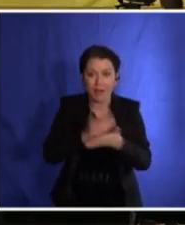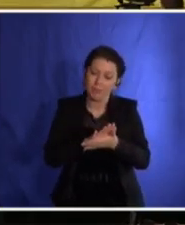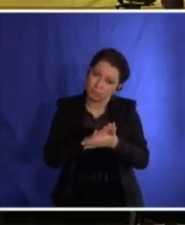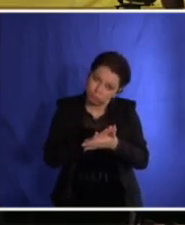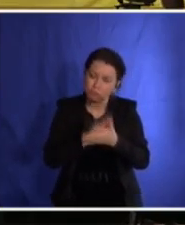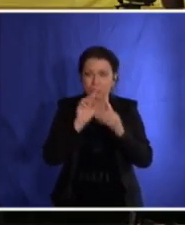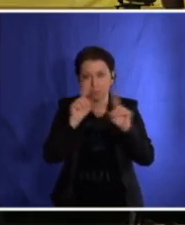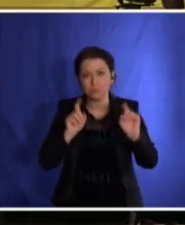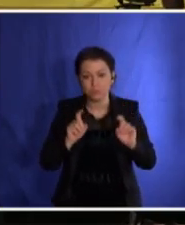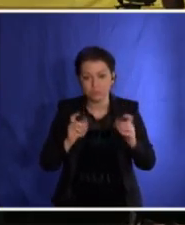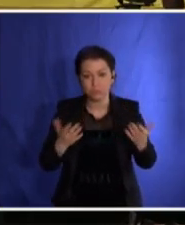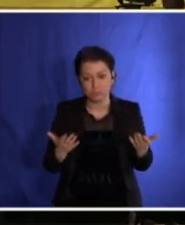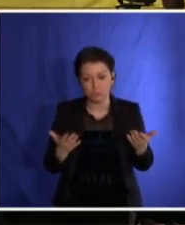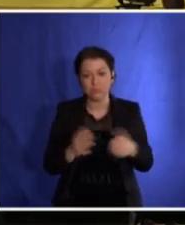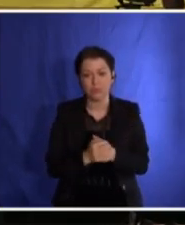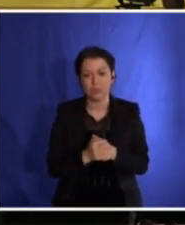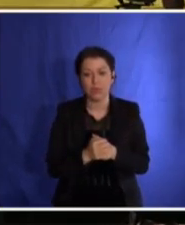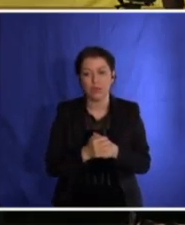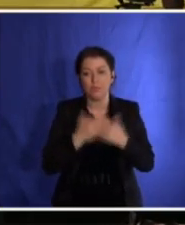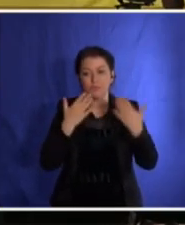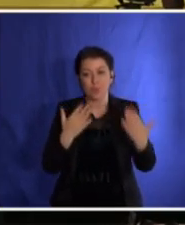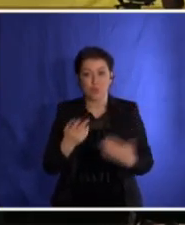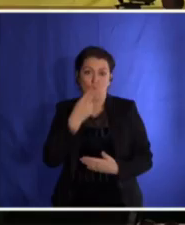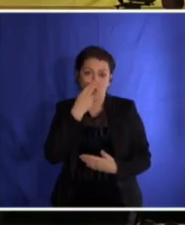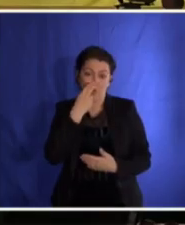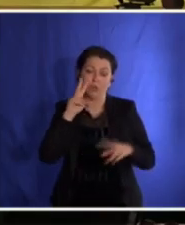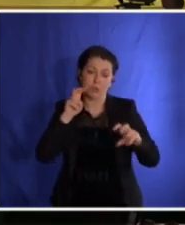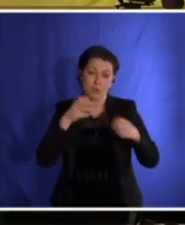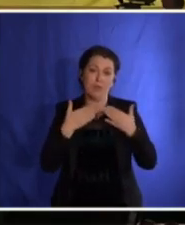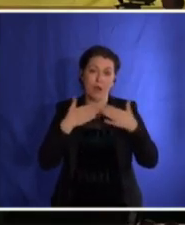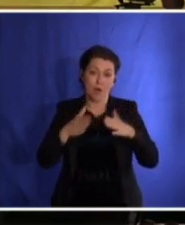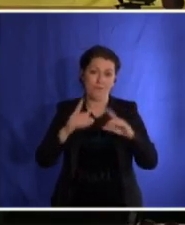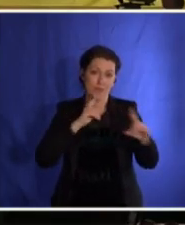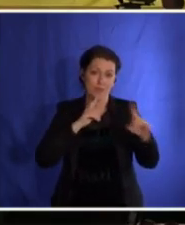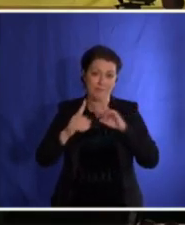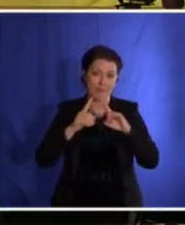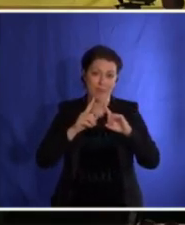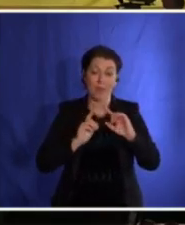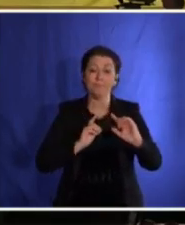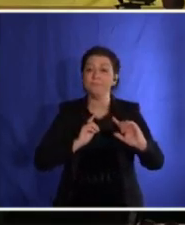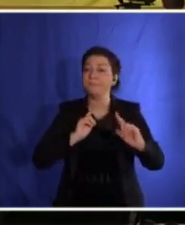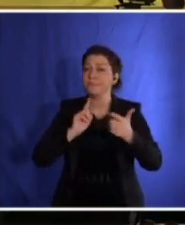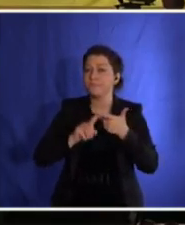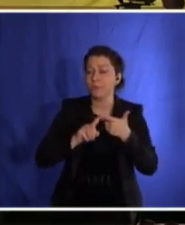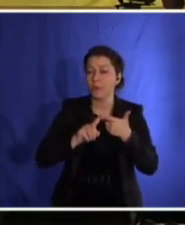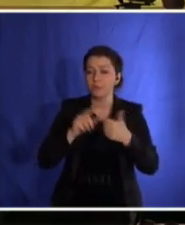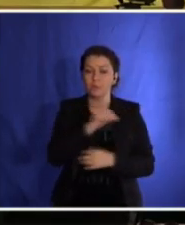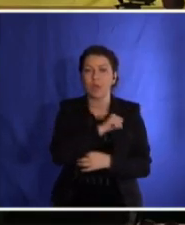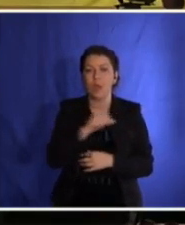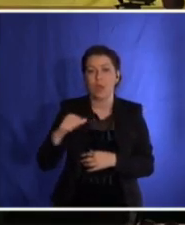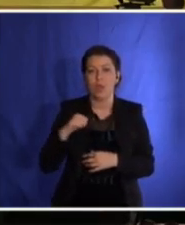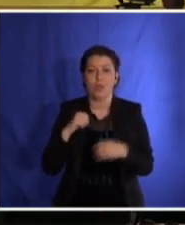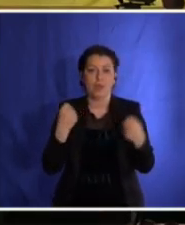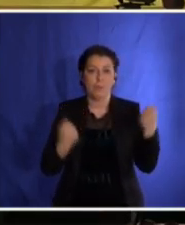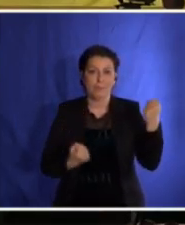ist der öffentliche Verkehr. Zweites, eigener Pkw.